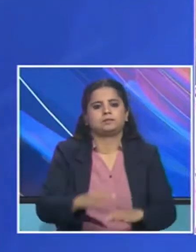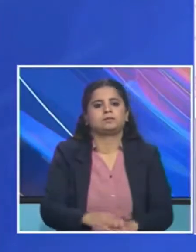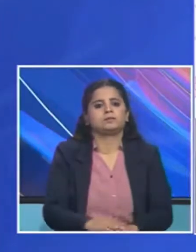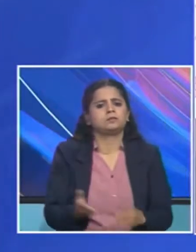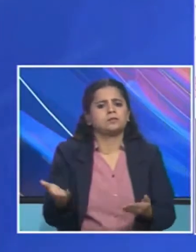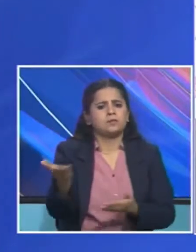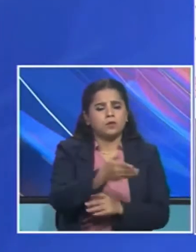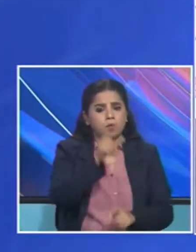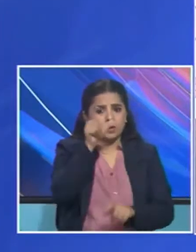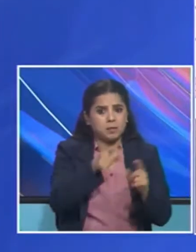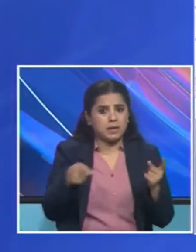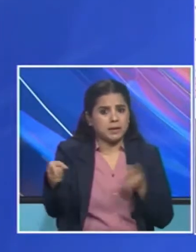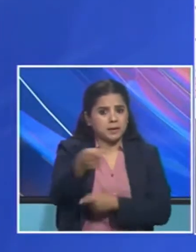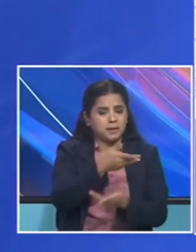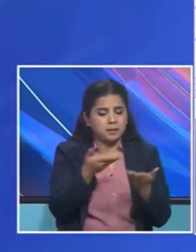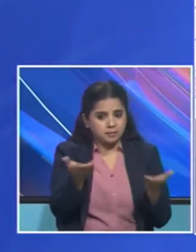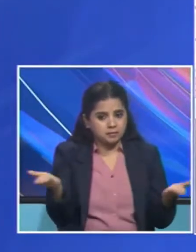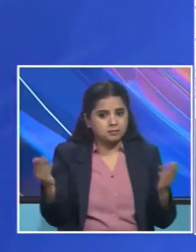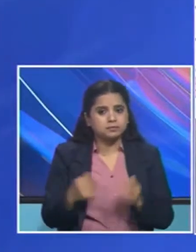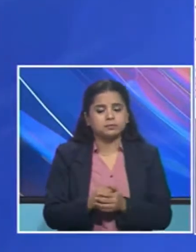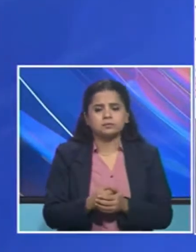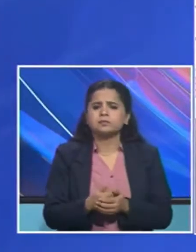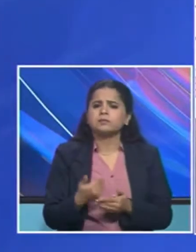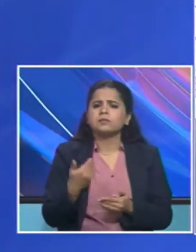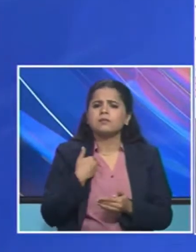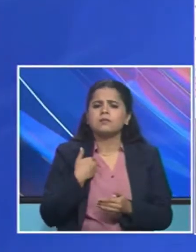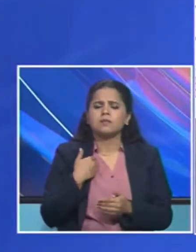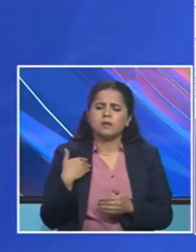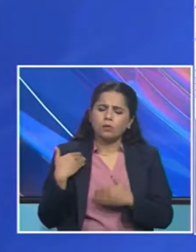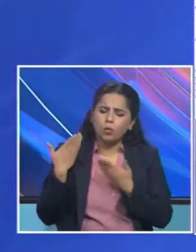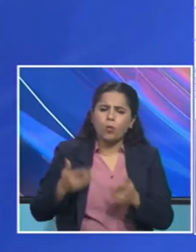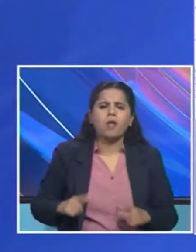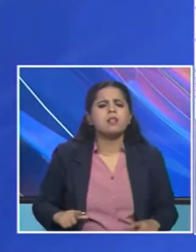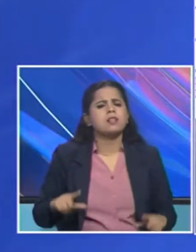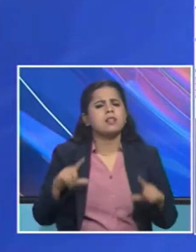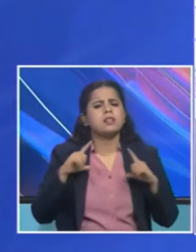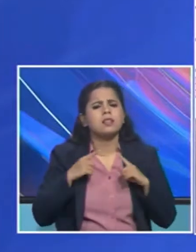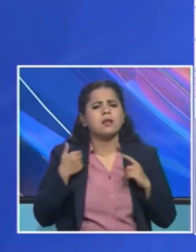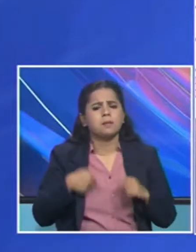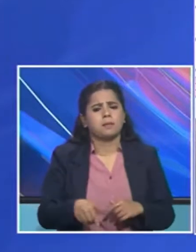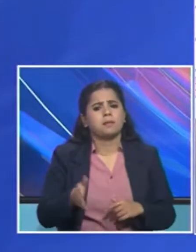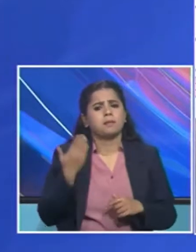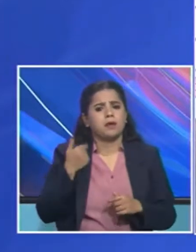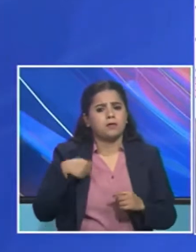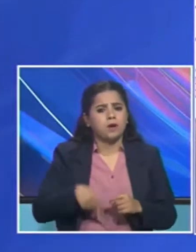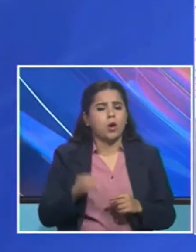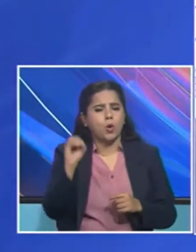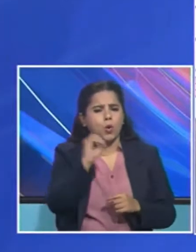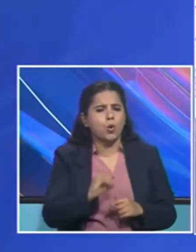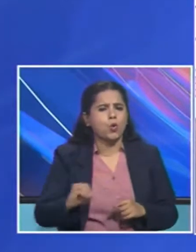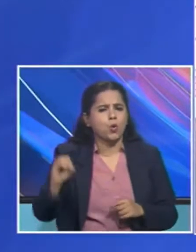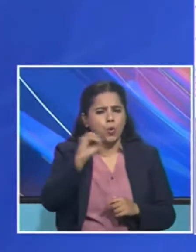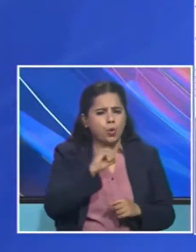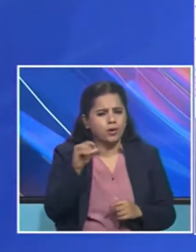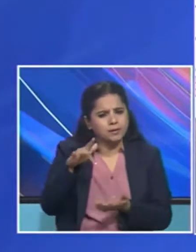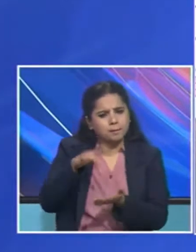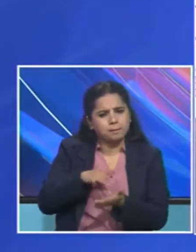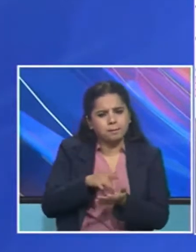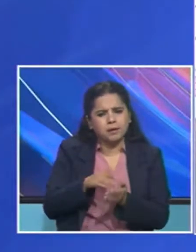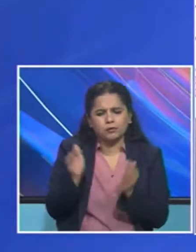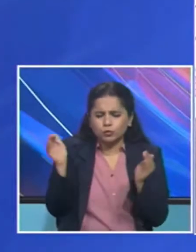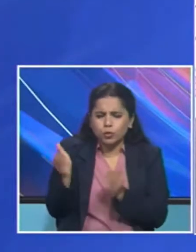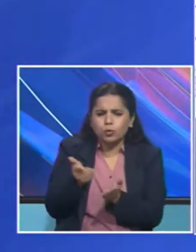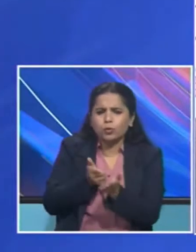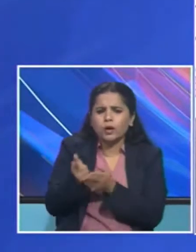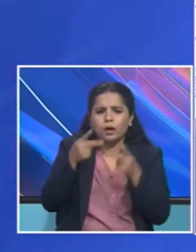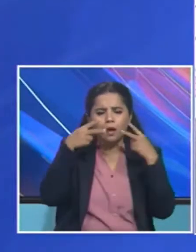देवियों और स्वजनों, मैंने अपनी जीवन यात्रा पूर्वी भारत में ओडिशा के एक छोटे से आदिवासी गांव